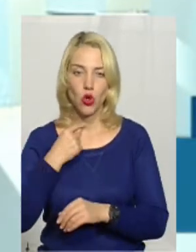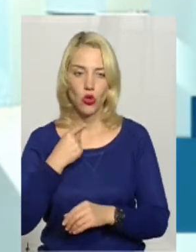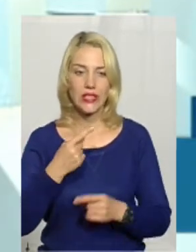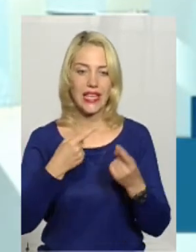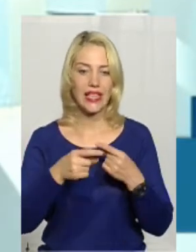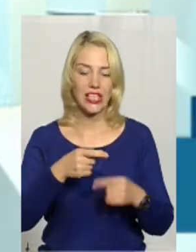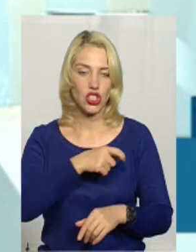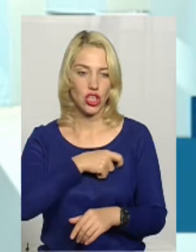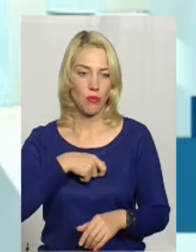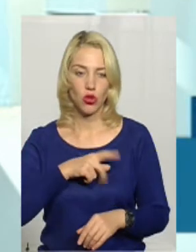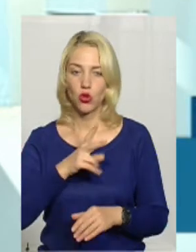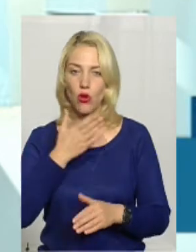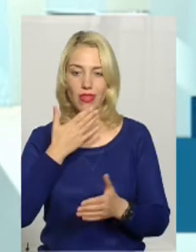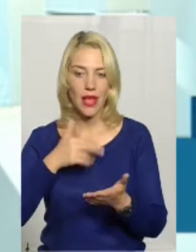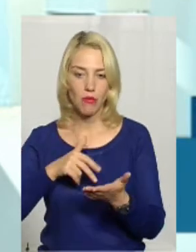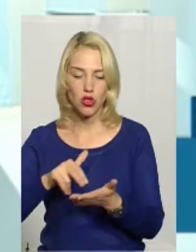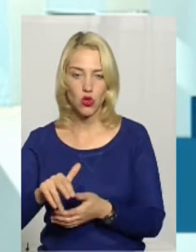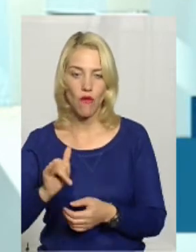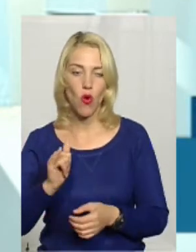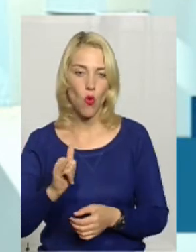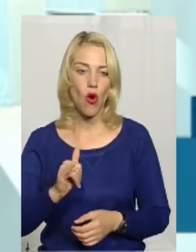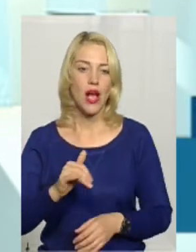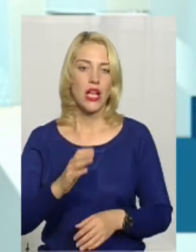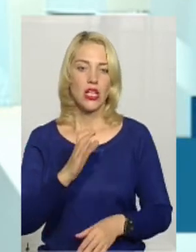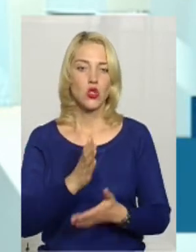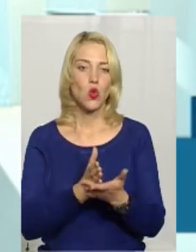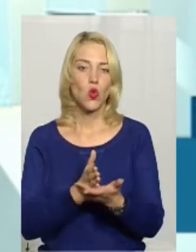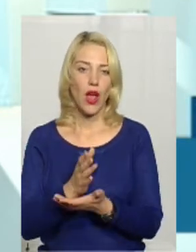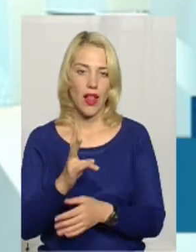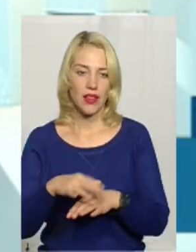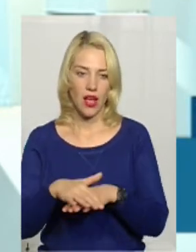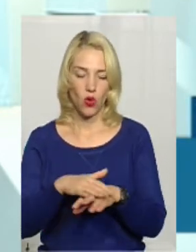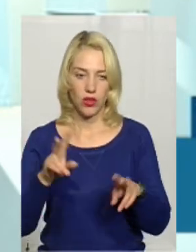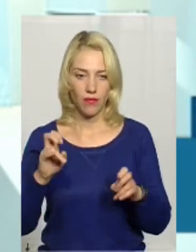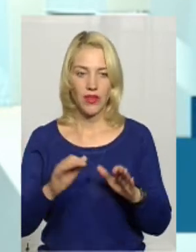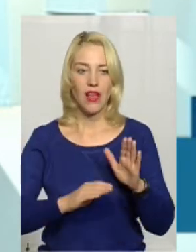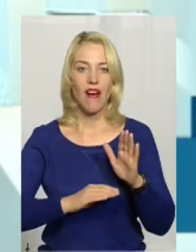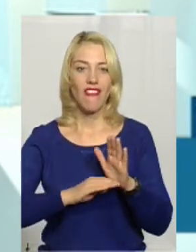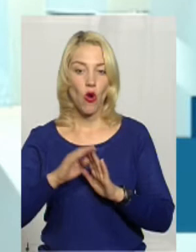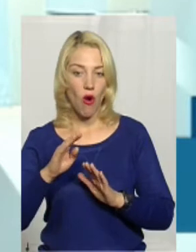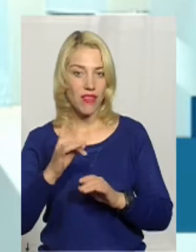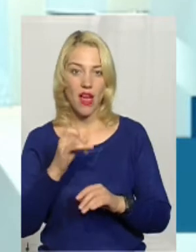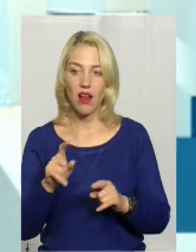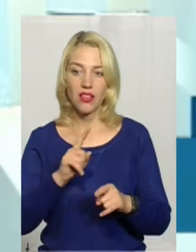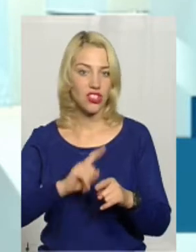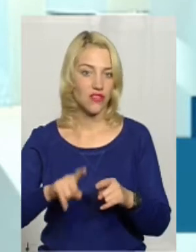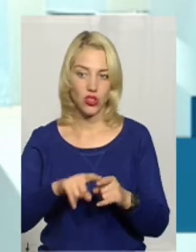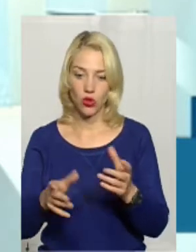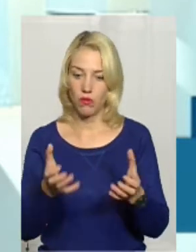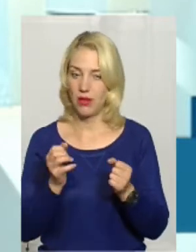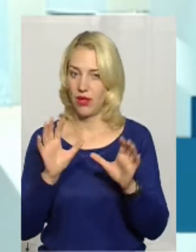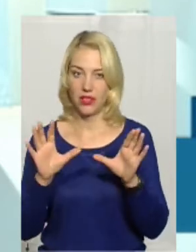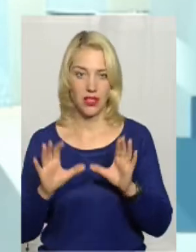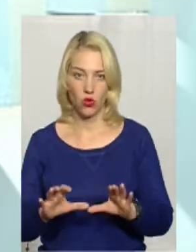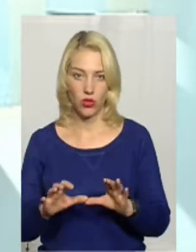ті, які не війшли в Слугу народу. Тут мови немає. Сьогодні Верховна Рада приймає закони, як пиріжки пече. Отак раз і вже є. Яка проблема